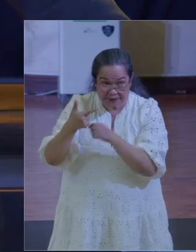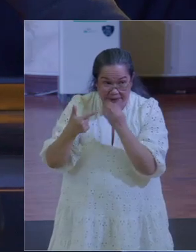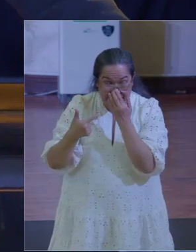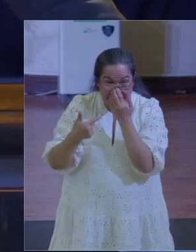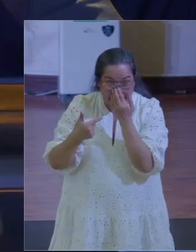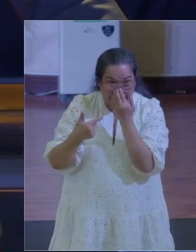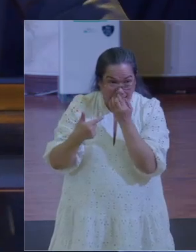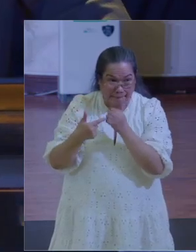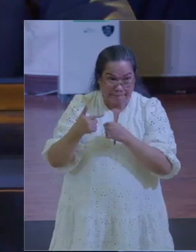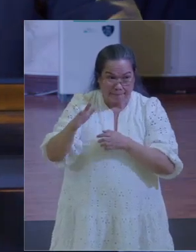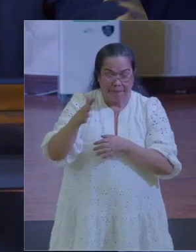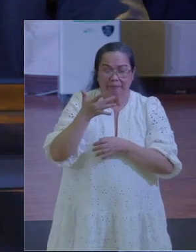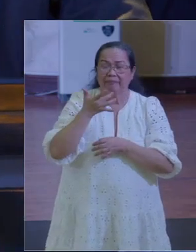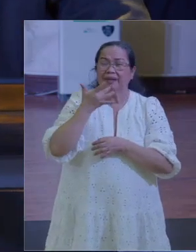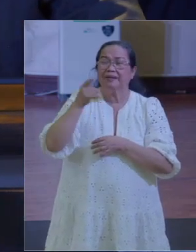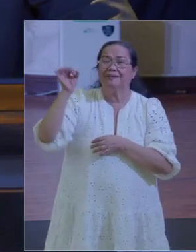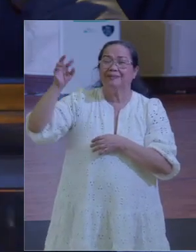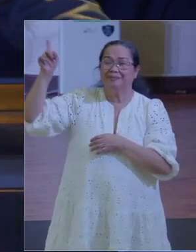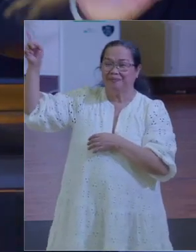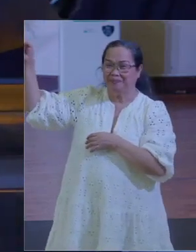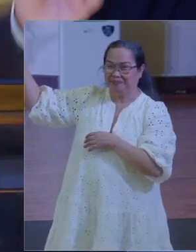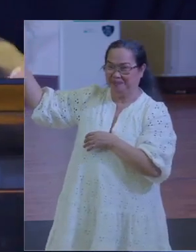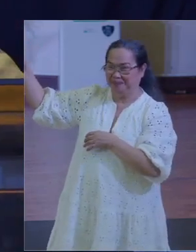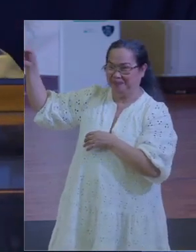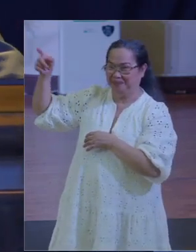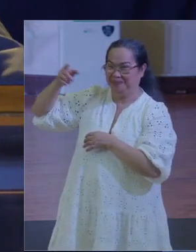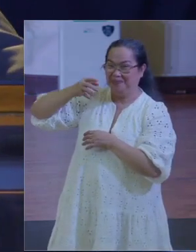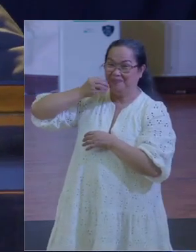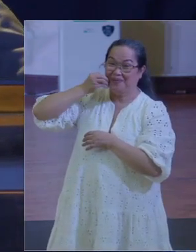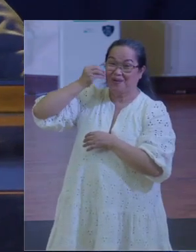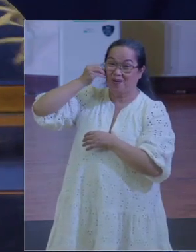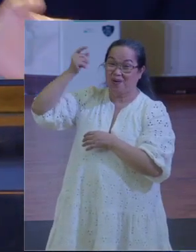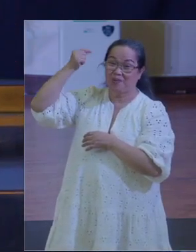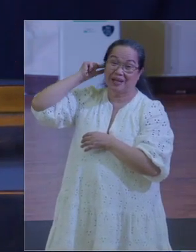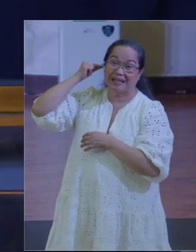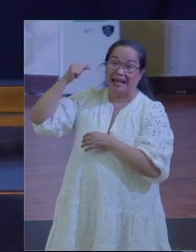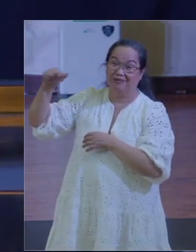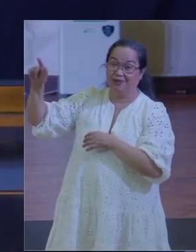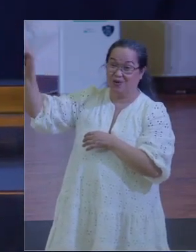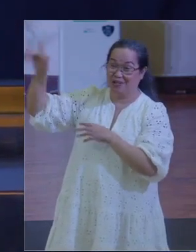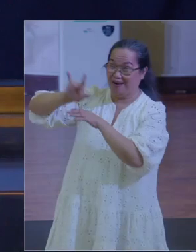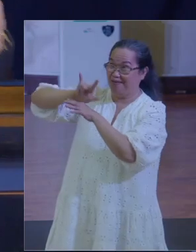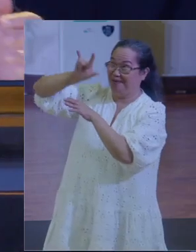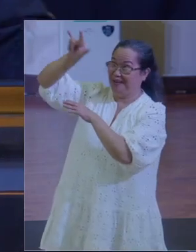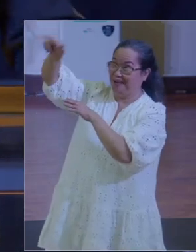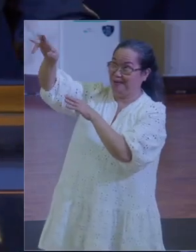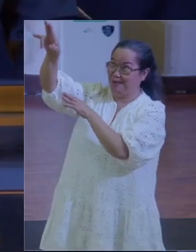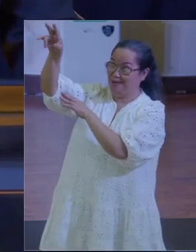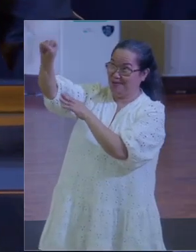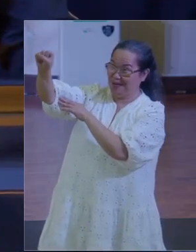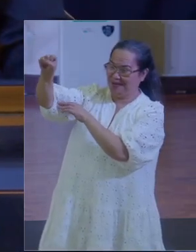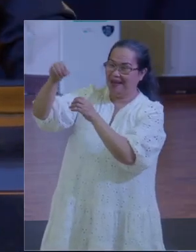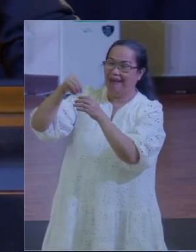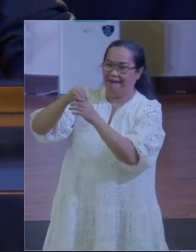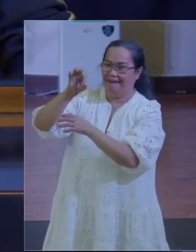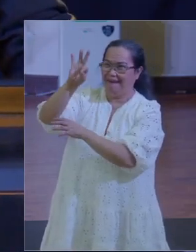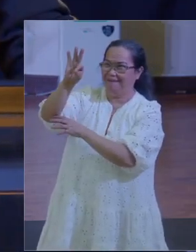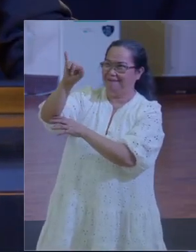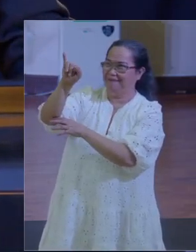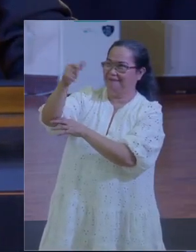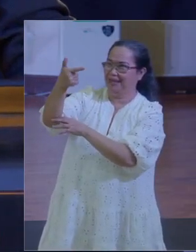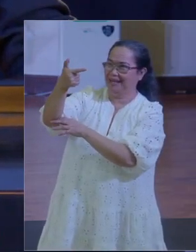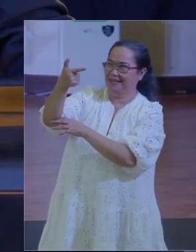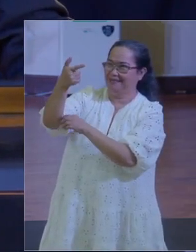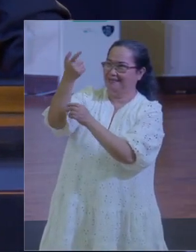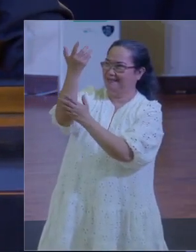po ako niyan sa bahay po ni Pastor Boots Diwa sa California. Meron silang fig tree. So talagang pinitas